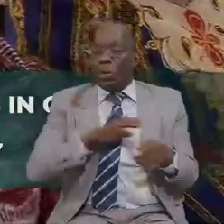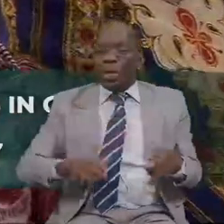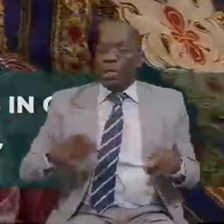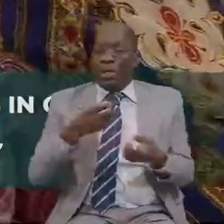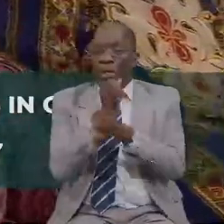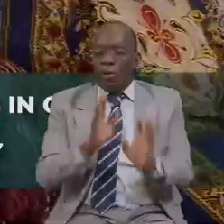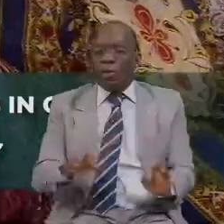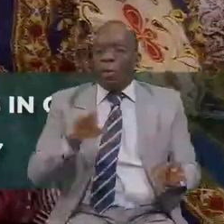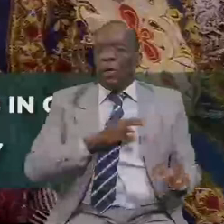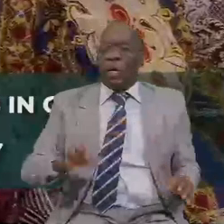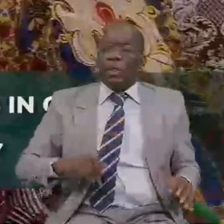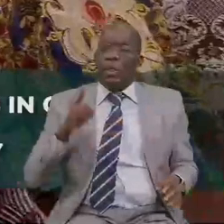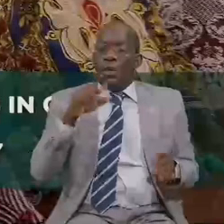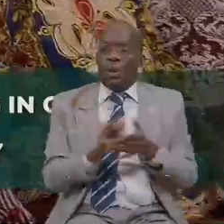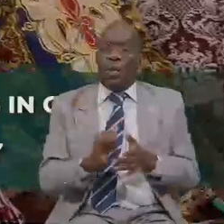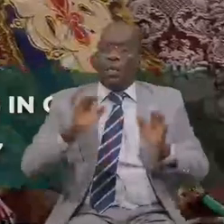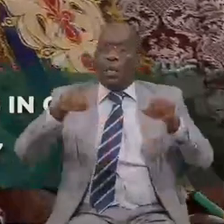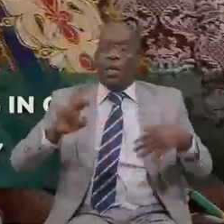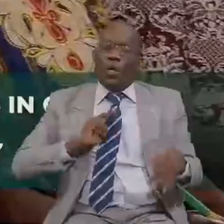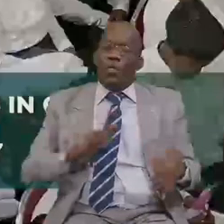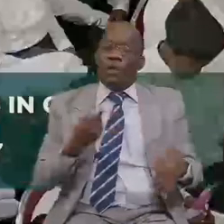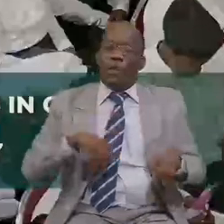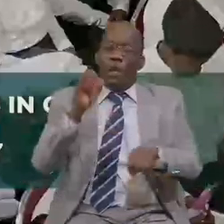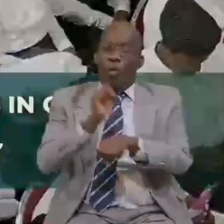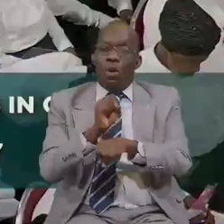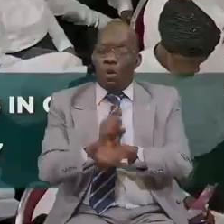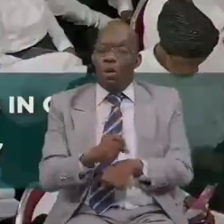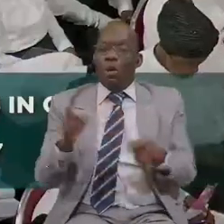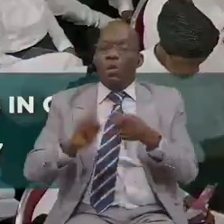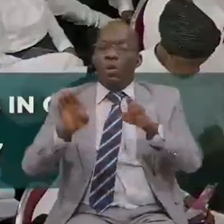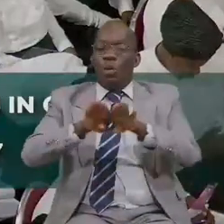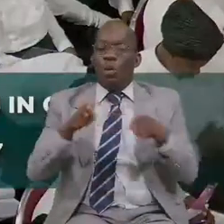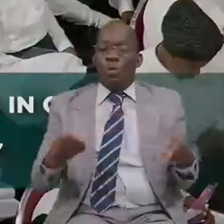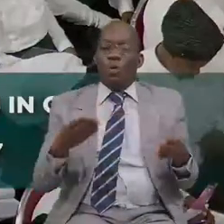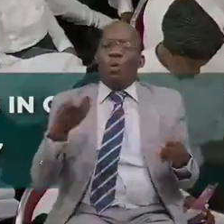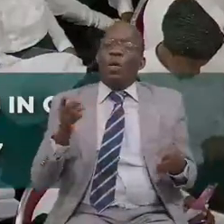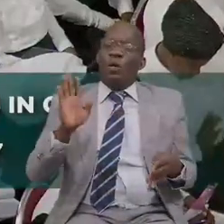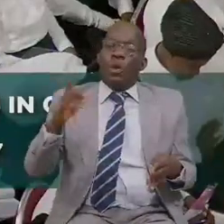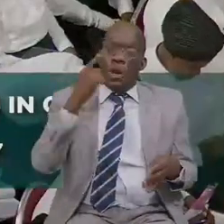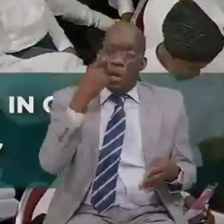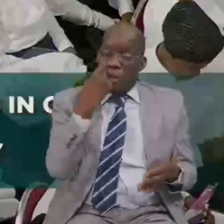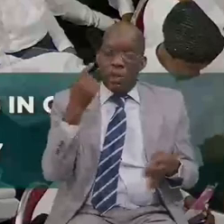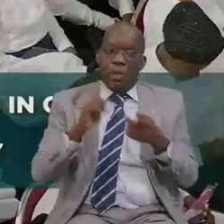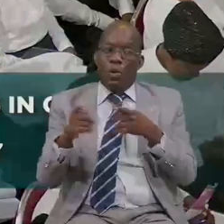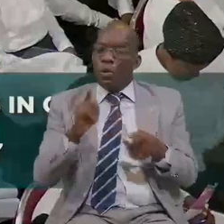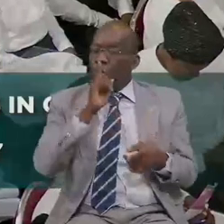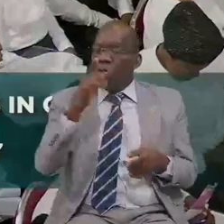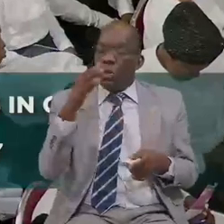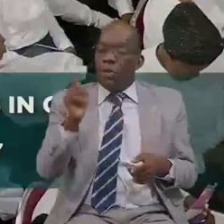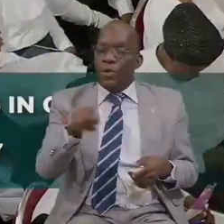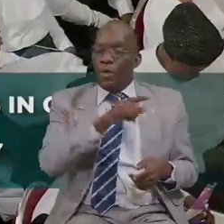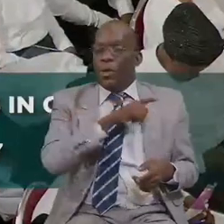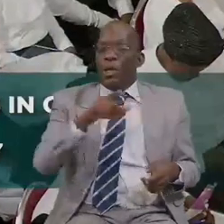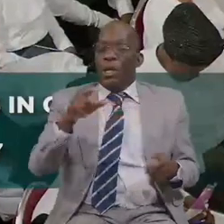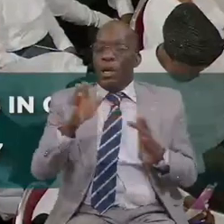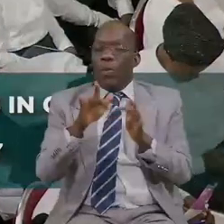Christ le commandant, ouvrit les yeux à la vérité des Écritures. C'est exactement ce que Paul a fait, ce que nous devons